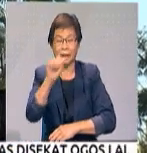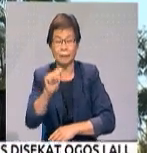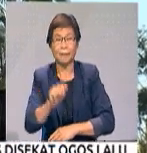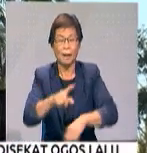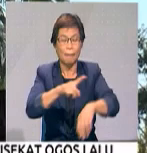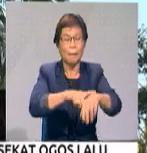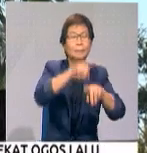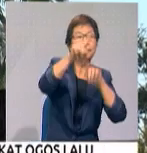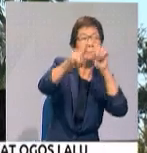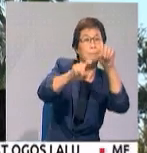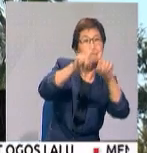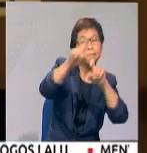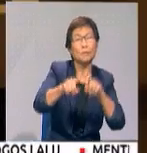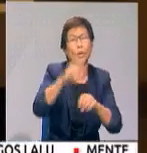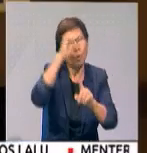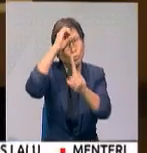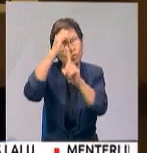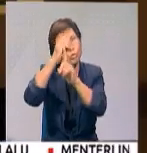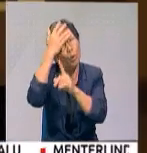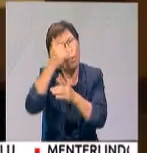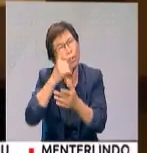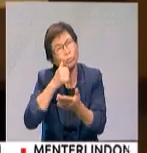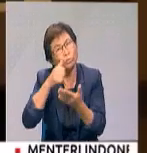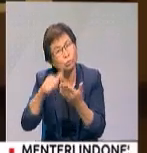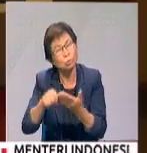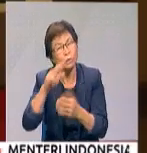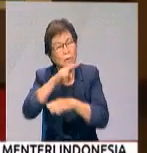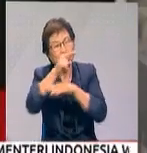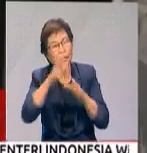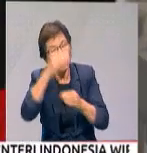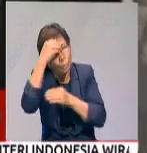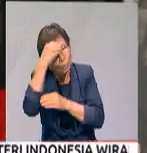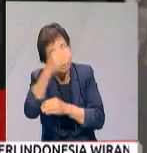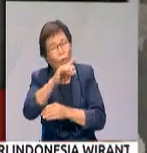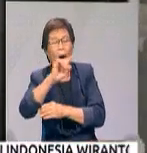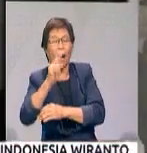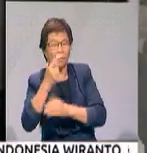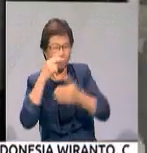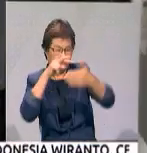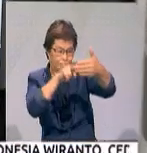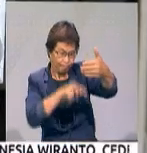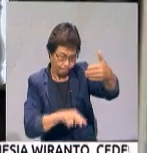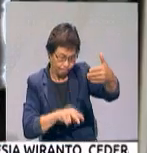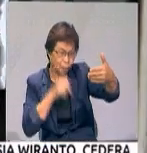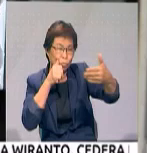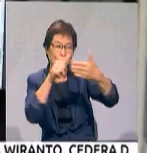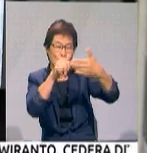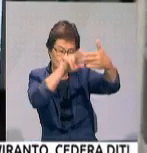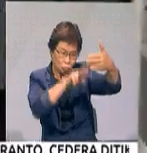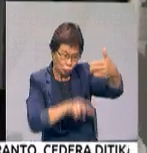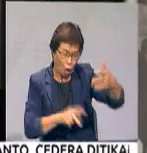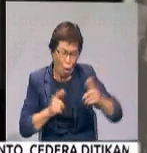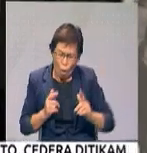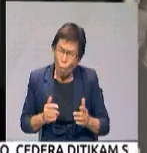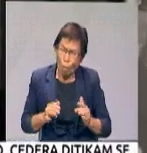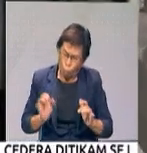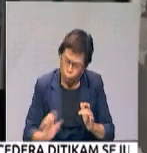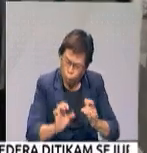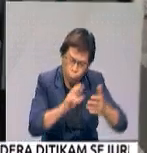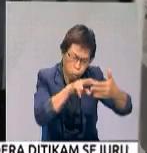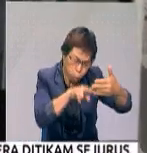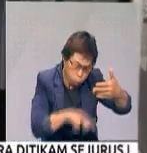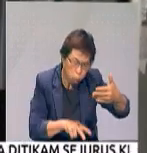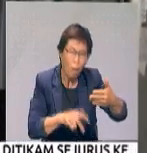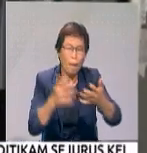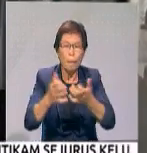Ketika disoal mengenai tujuan surat itu, saksi memaklumkan beliau hanya melihat surat tersebut dalam keadaan tergesa-gesa dan